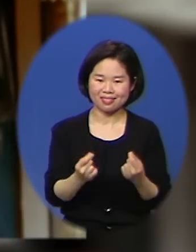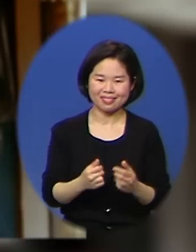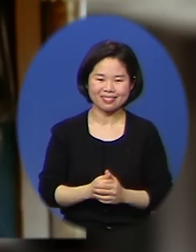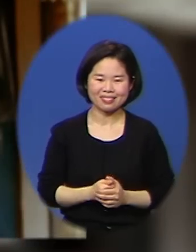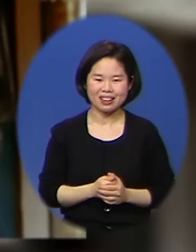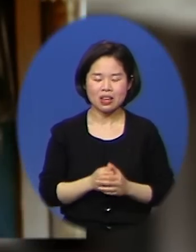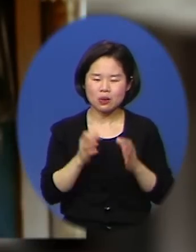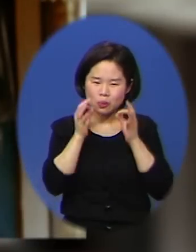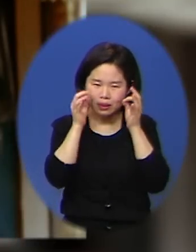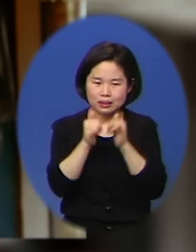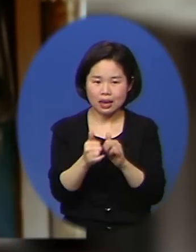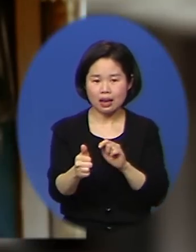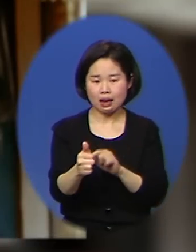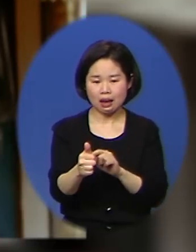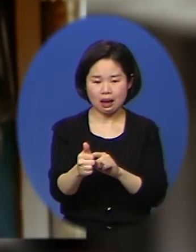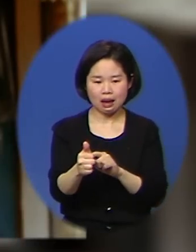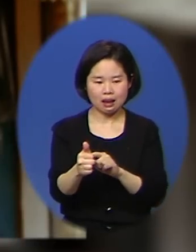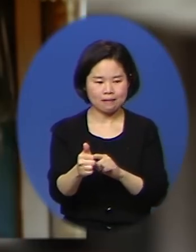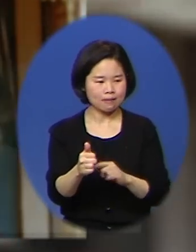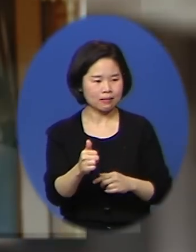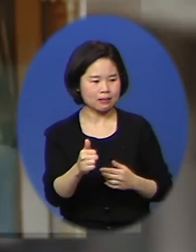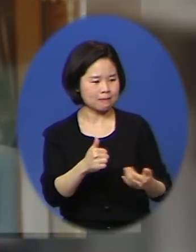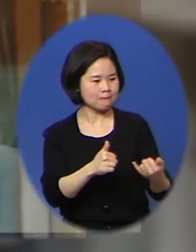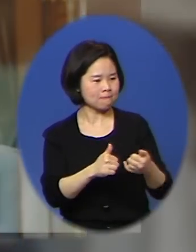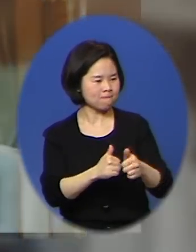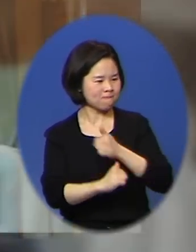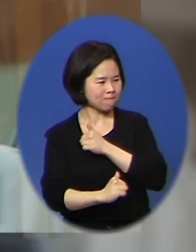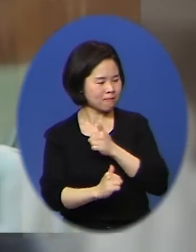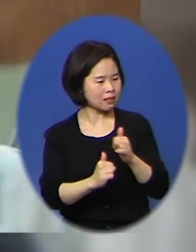노력하는 자에게 이기는 자 없다고 했던가.